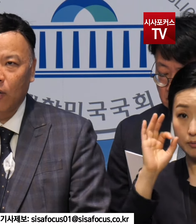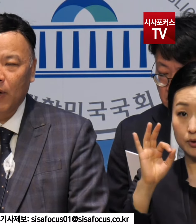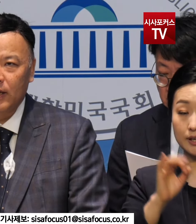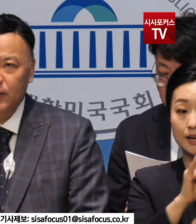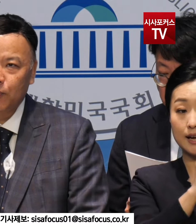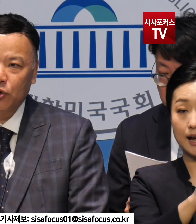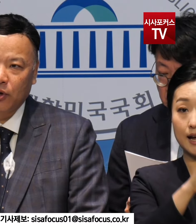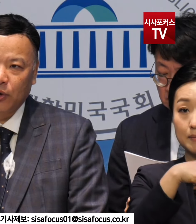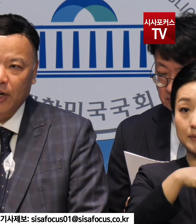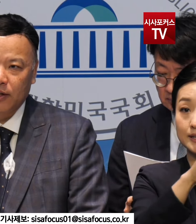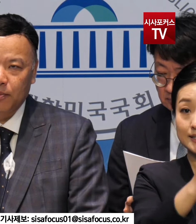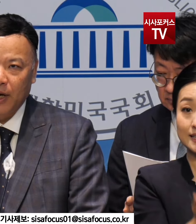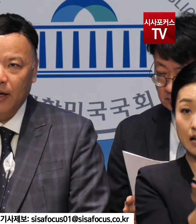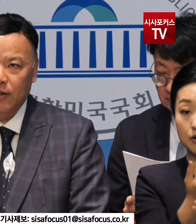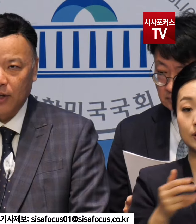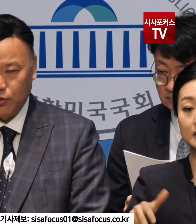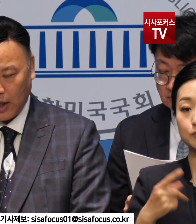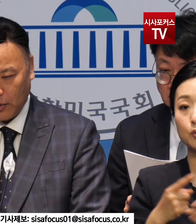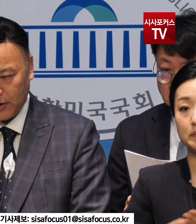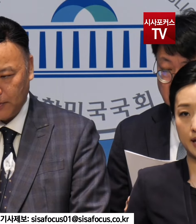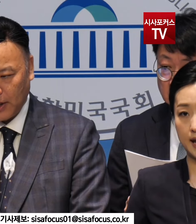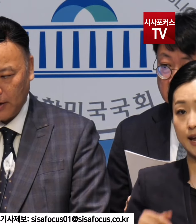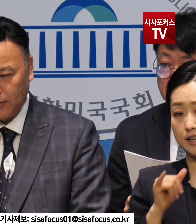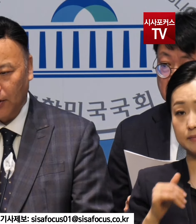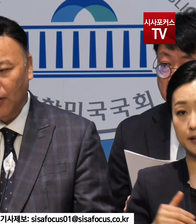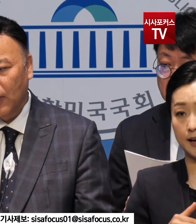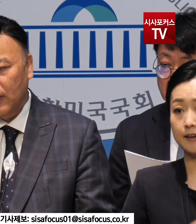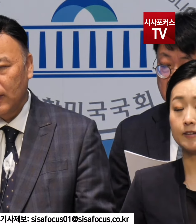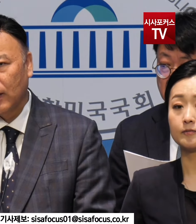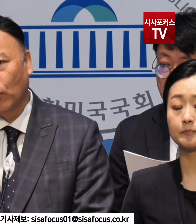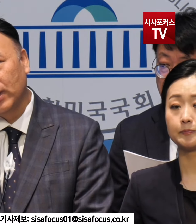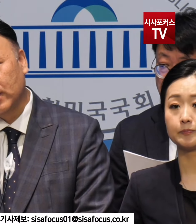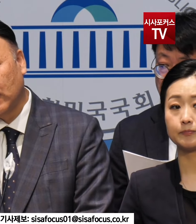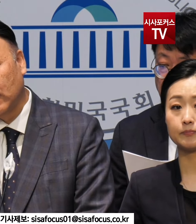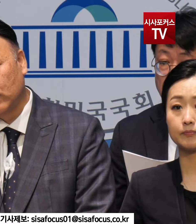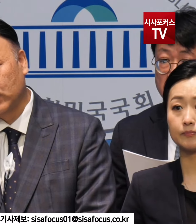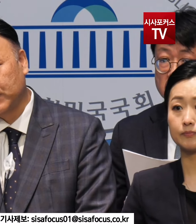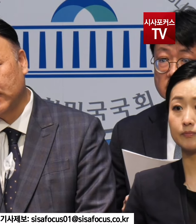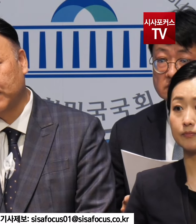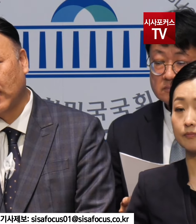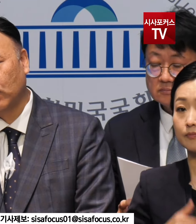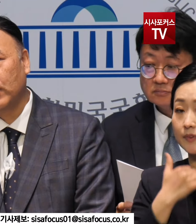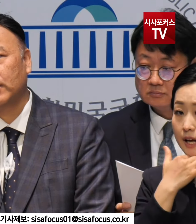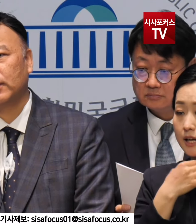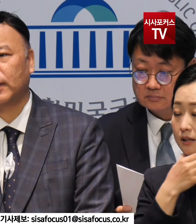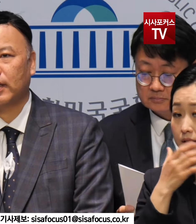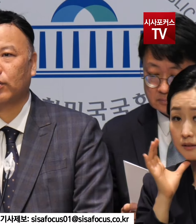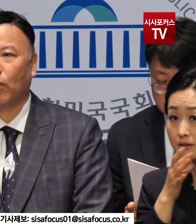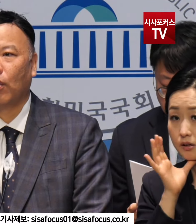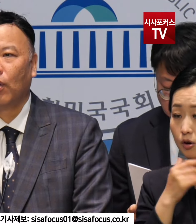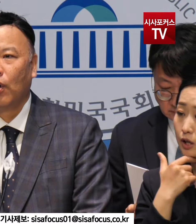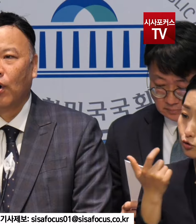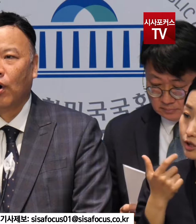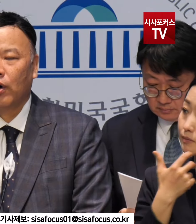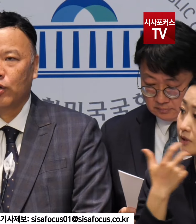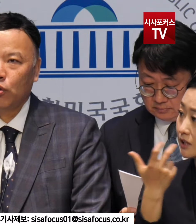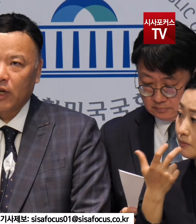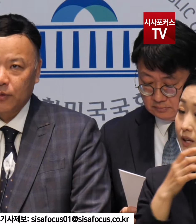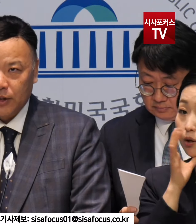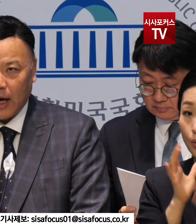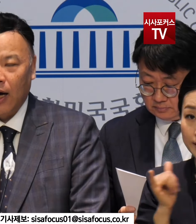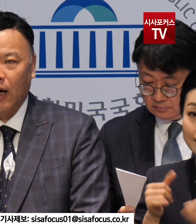IC 사건만 한 20조 정도의 그 피해액을 저희가 추산하고 있습니다. 그래서 이게 노인들, 60, 70대의 노인들을 대상으로